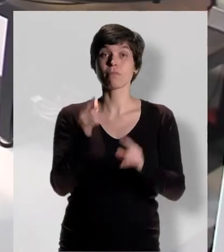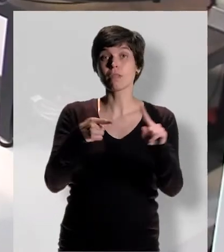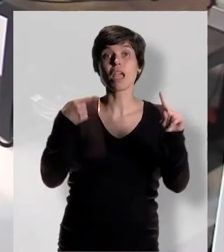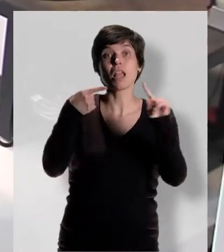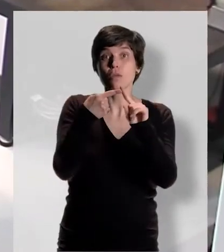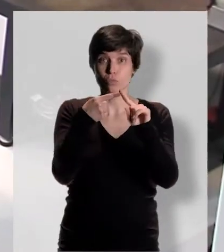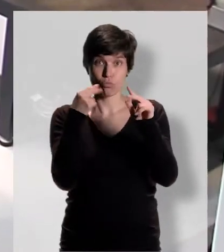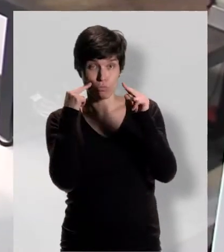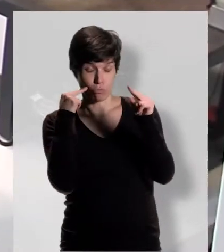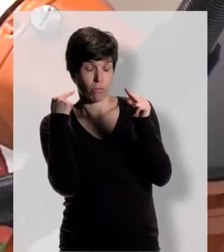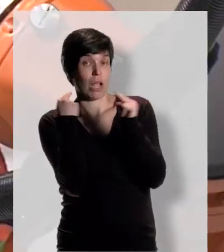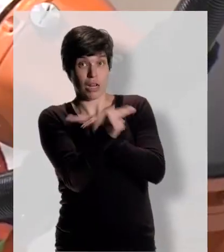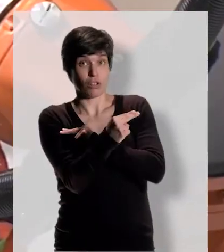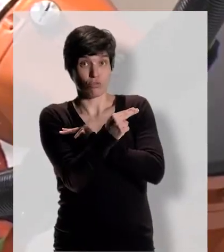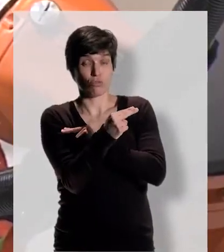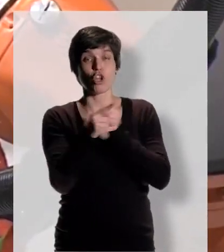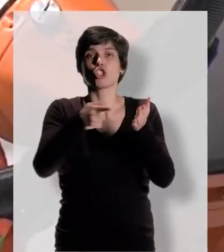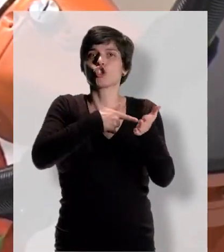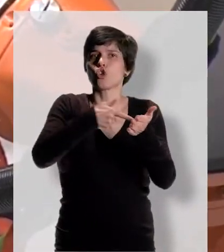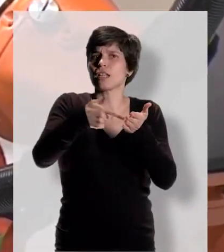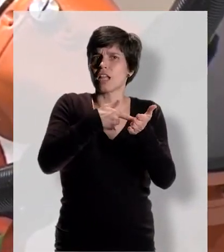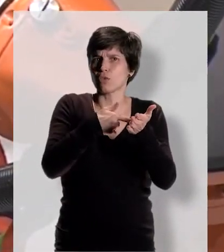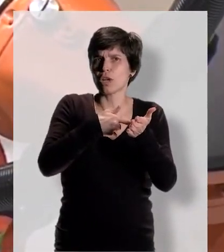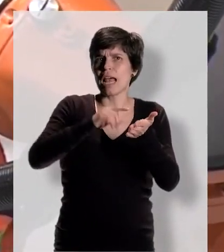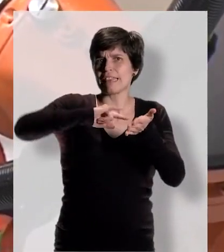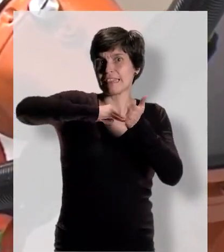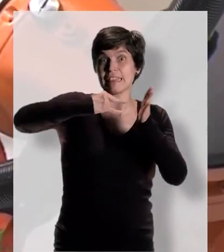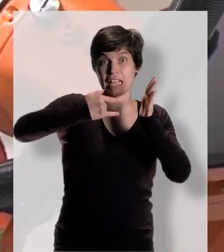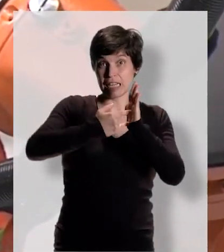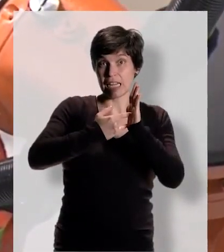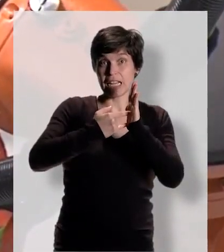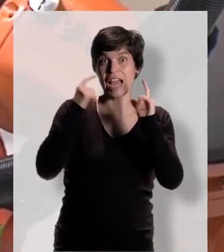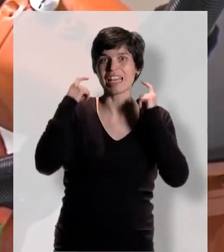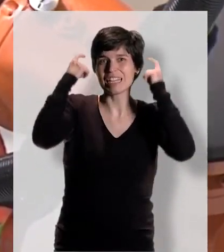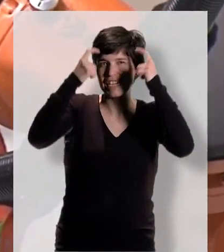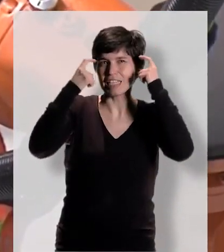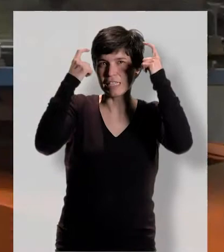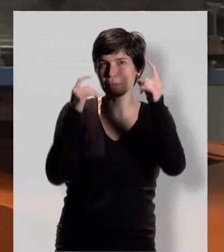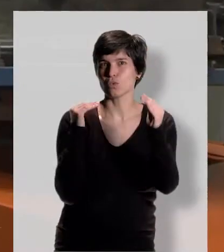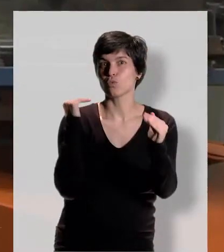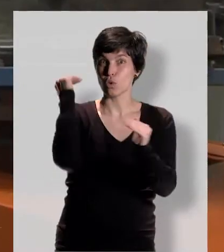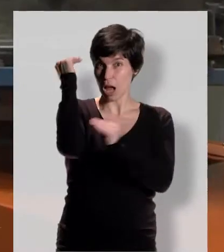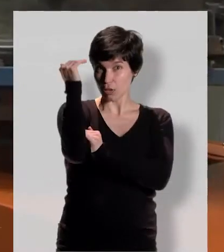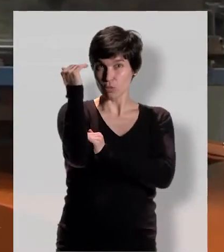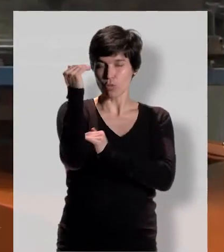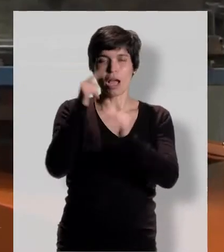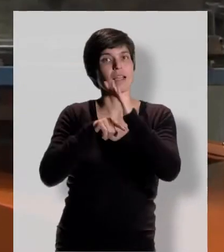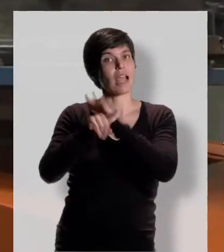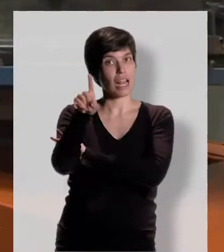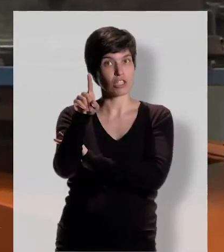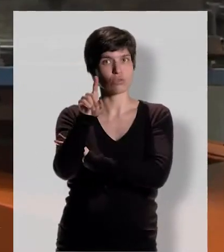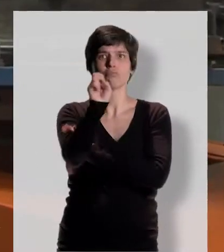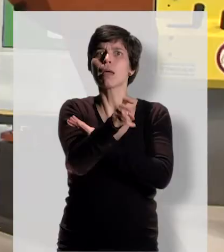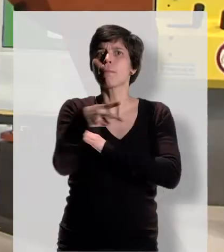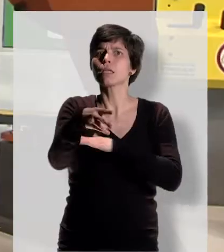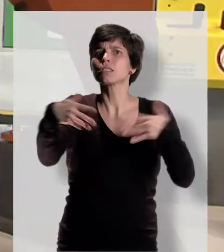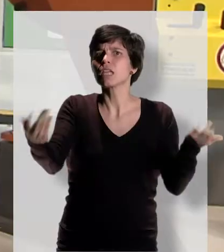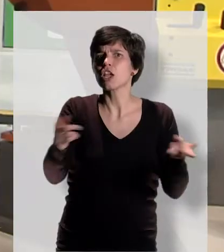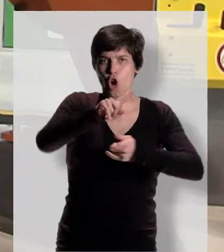emateko errendimendu handiko soldadura teknikak garatu dituzte. Emaitza, kordoi